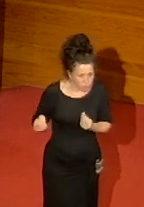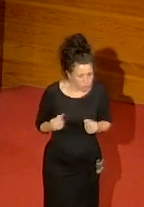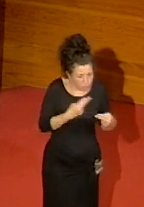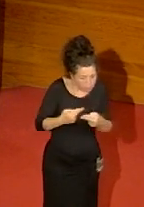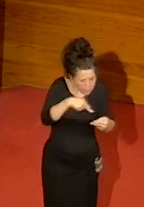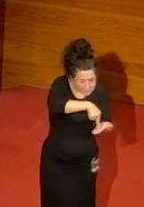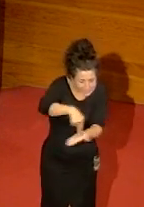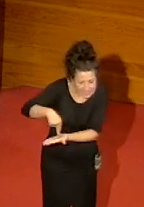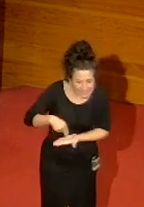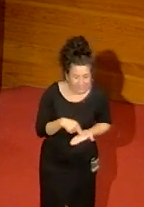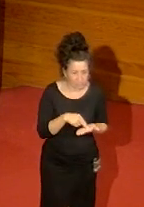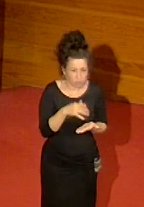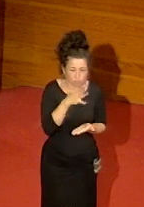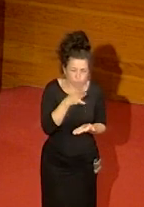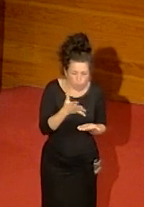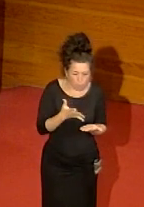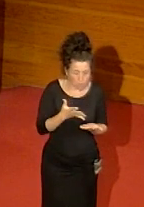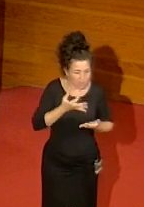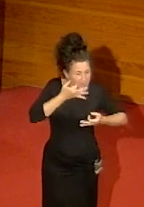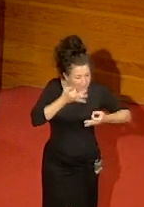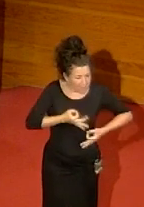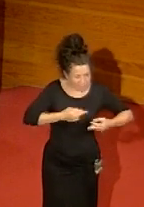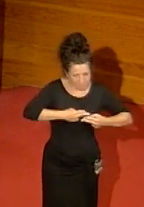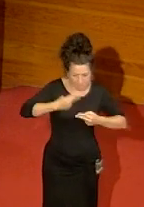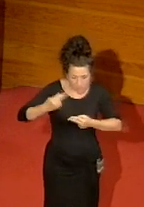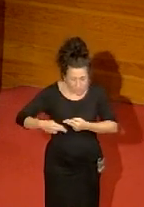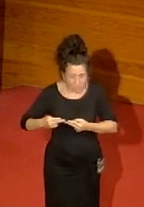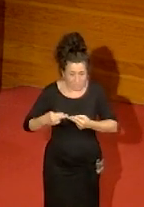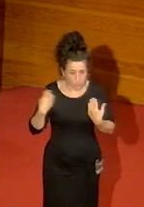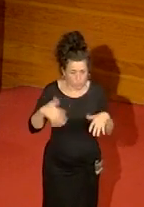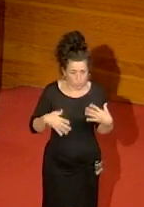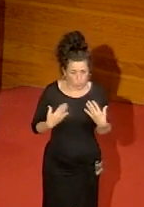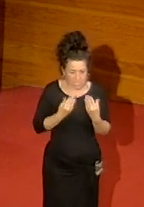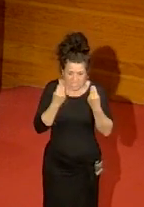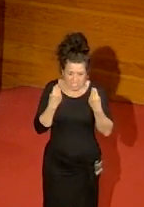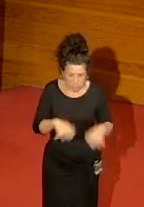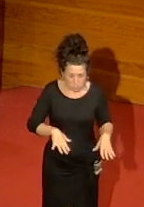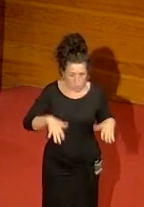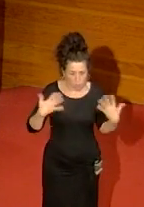Besteak beste, mugek oso historio gogorra kontatzen dituztelako. Hemen, Ciudad Juárez.